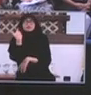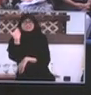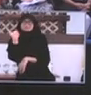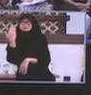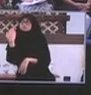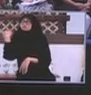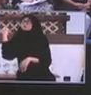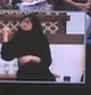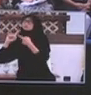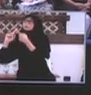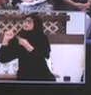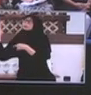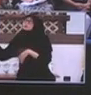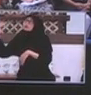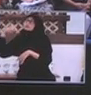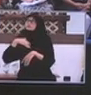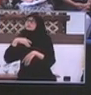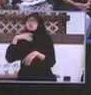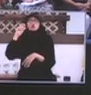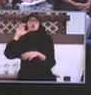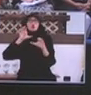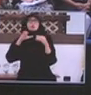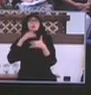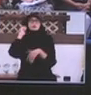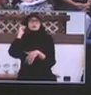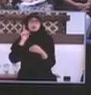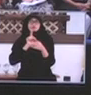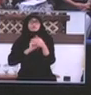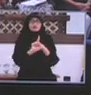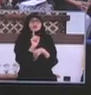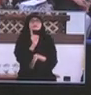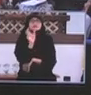itu yang mewakili kelompok perempuan ada enggak?